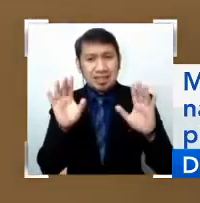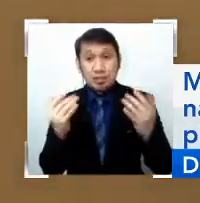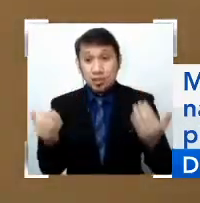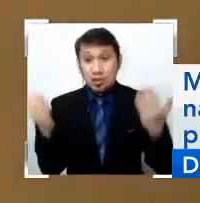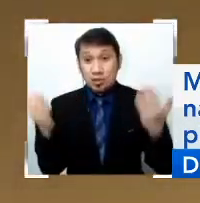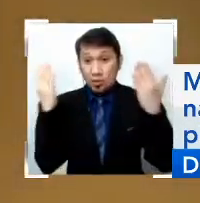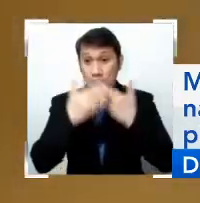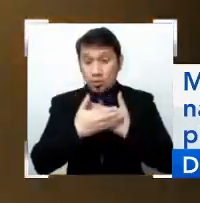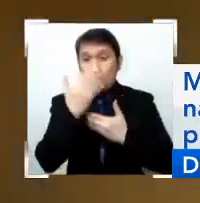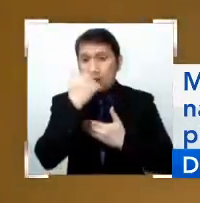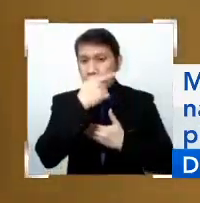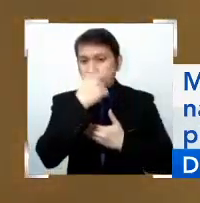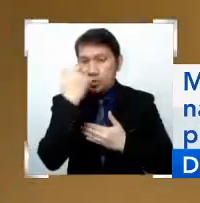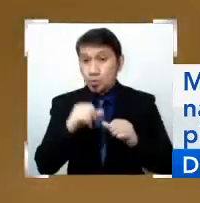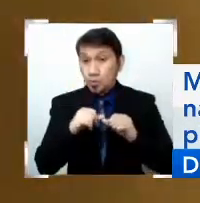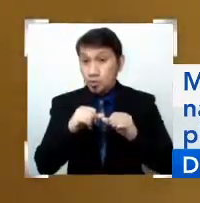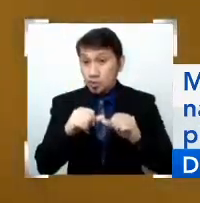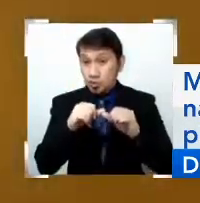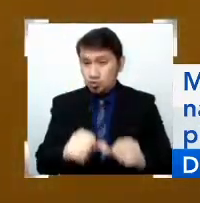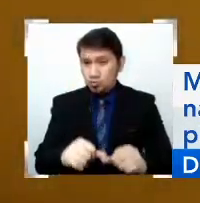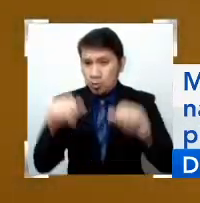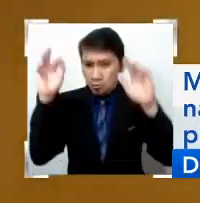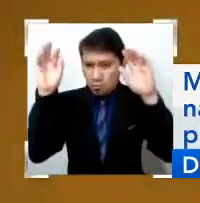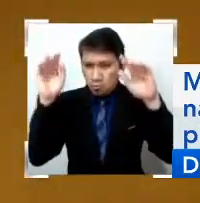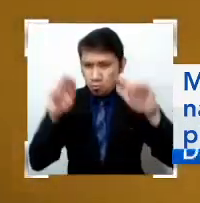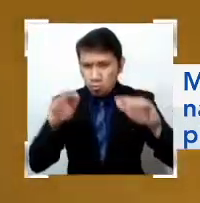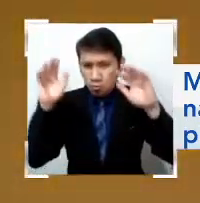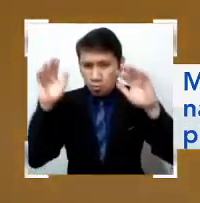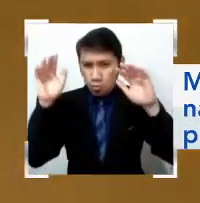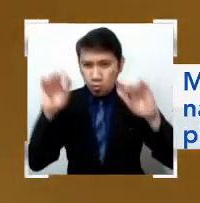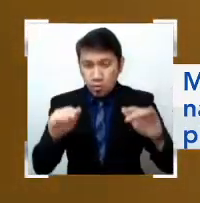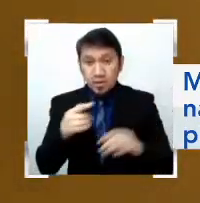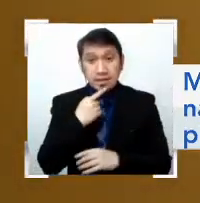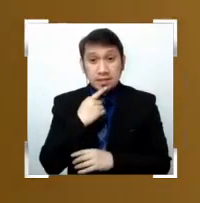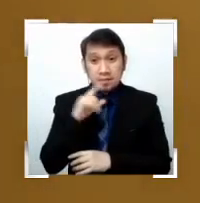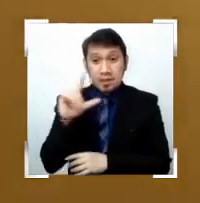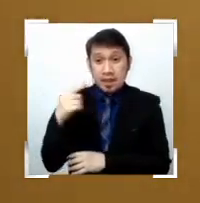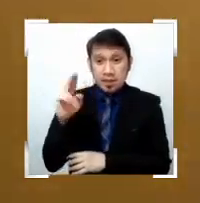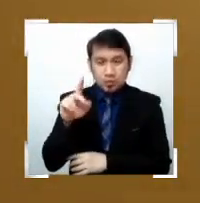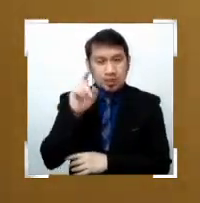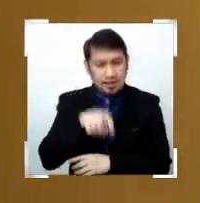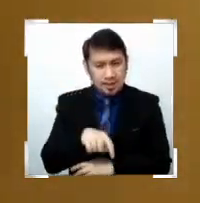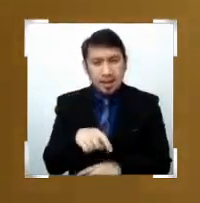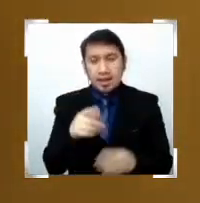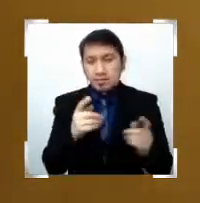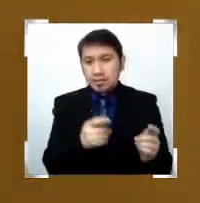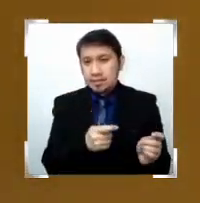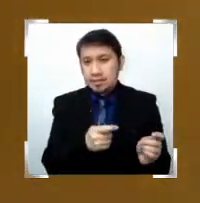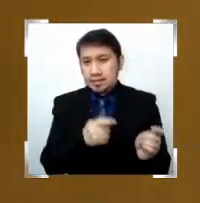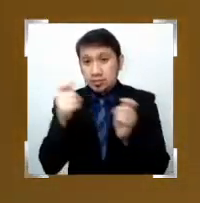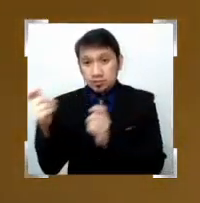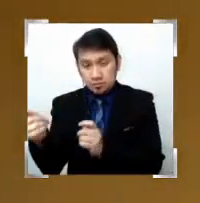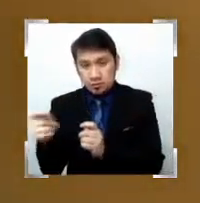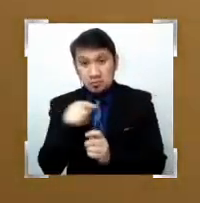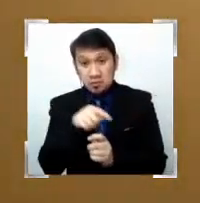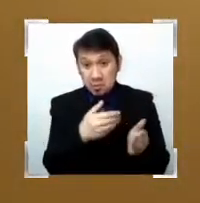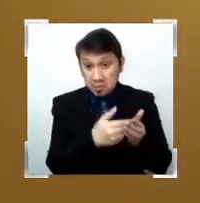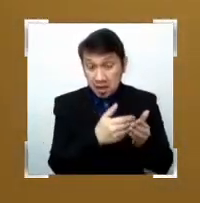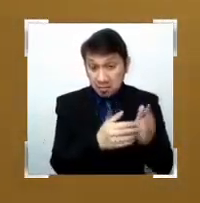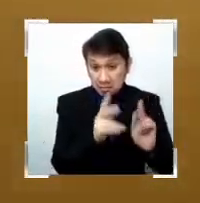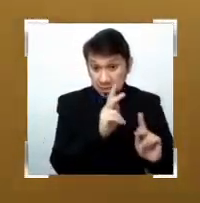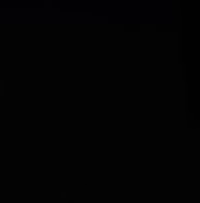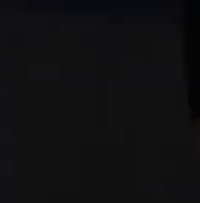pag-ulan. Dahil po dyan, ipinag-utos na ng LGU ang preemptive evacuation sa mga nakatira malapit sa ilog.